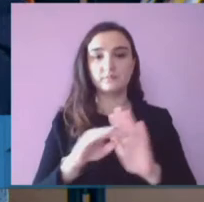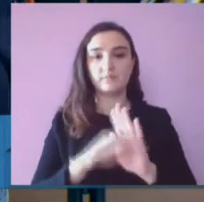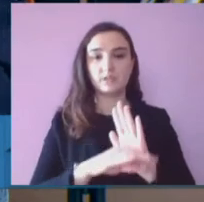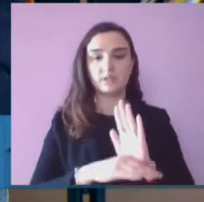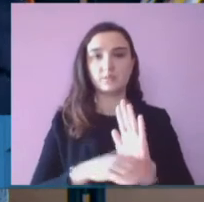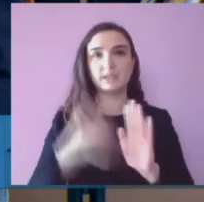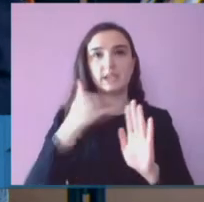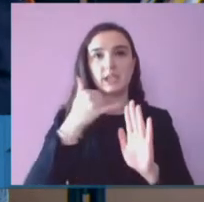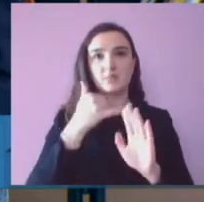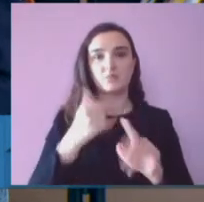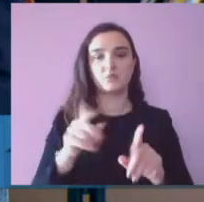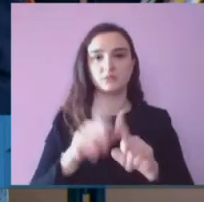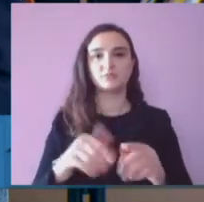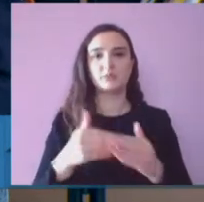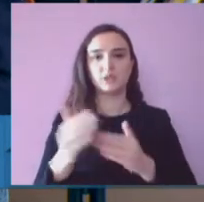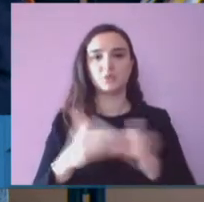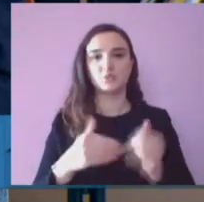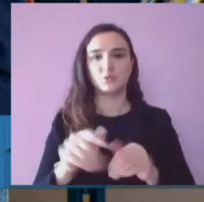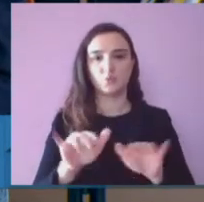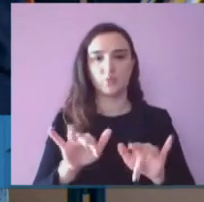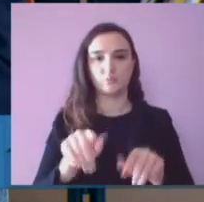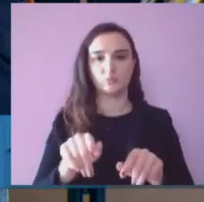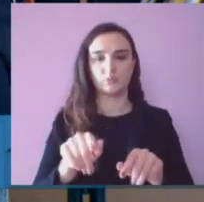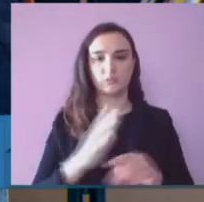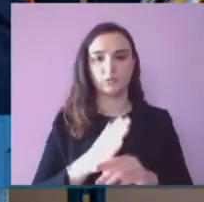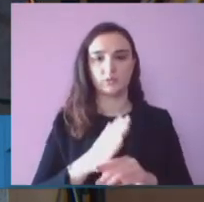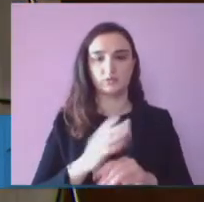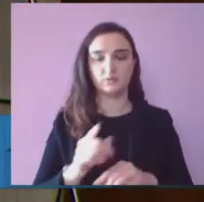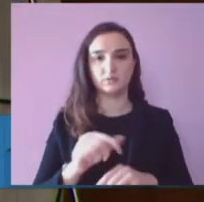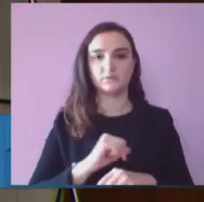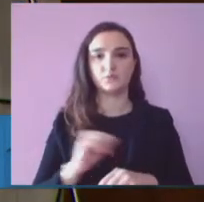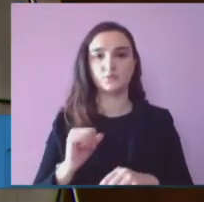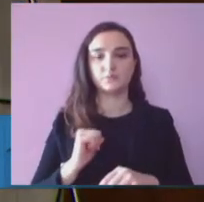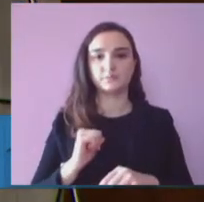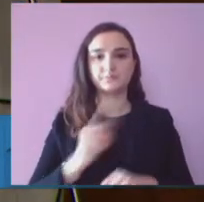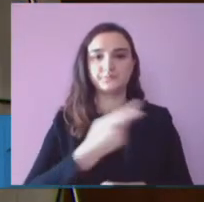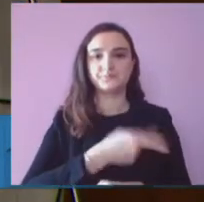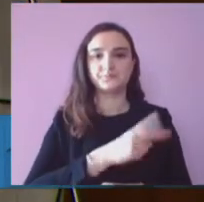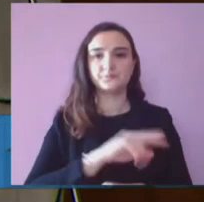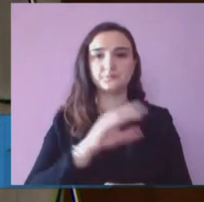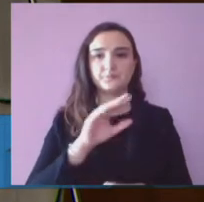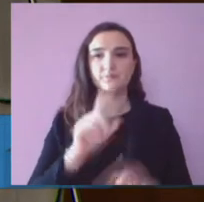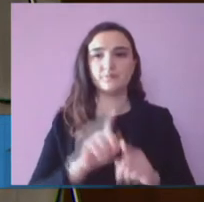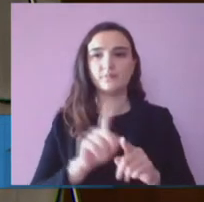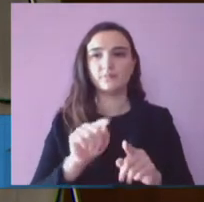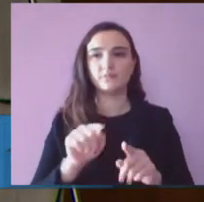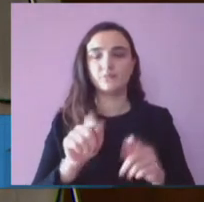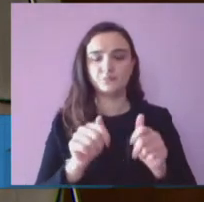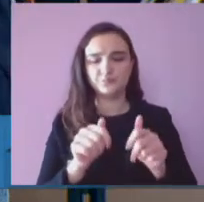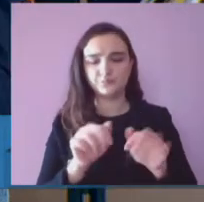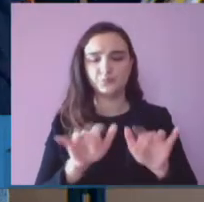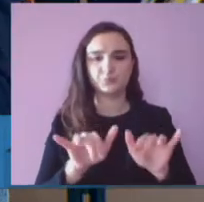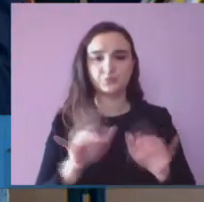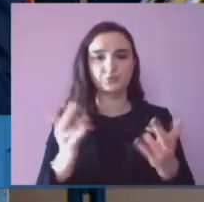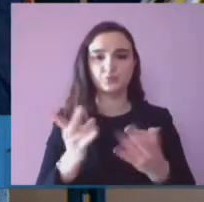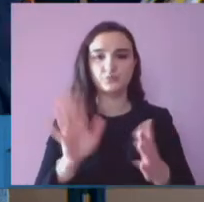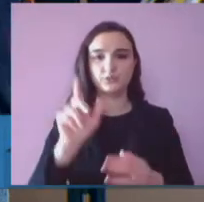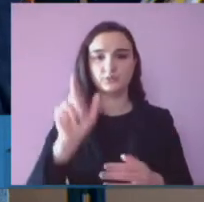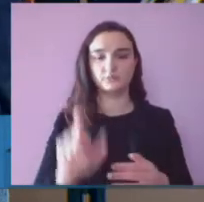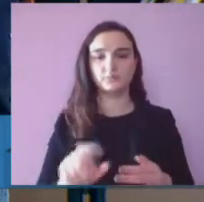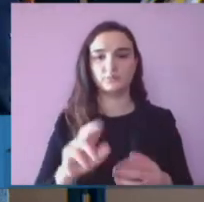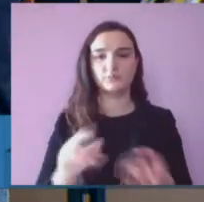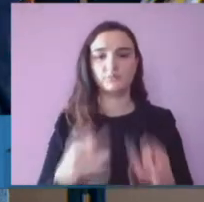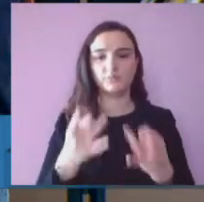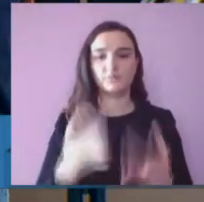რომელიც პრაქტიკულად კომპიუტერია. ანუ თვითონ სტაციონარული კომპიუტერი, ნოუთბუქი აღარ ჭირდება უკვე ადამიანს. უბრალოდ